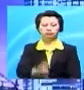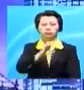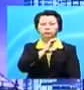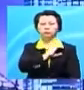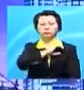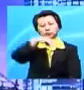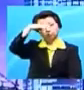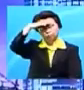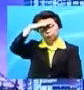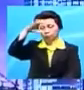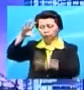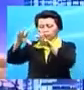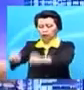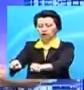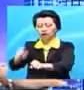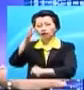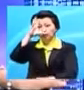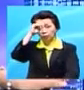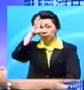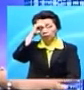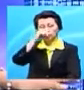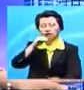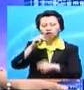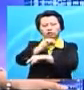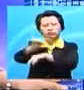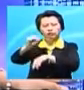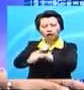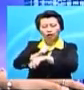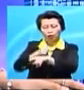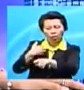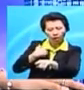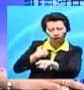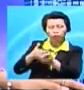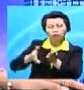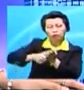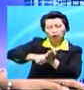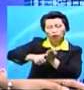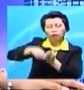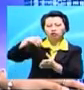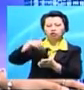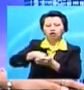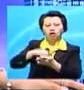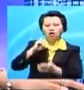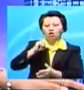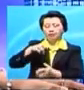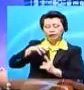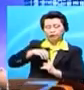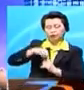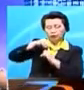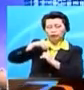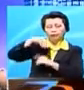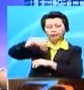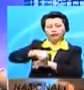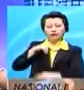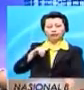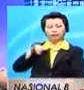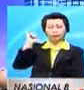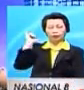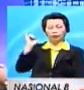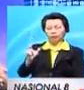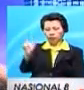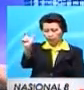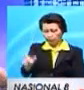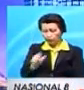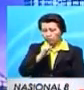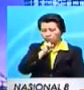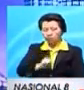Polis Johor menahan seorang lelaki rakyat Singapura kerana memiliki dadah dalam satu operasi khas malam semalam. Suspek